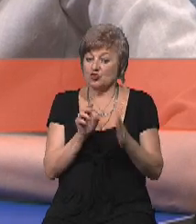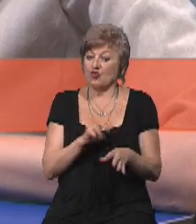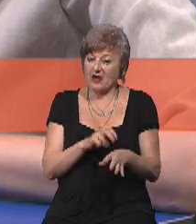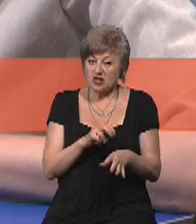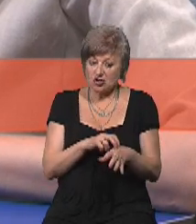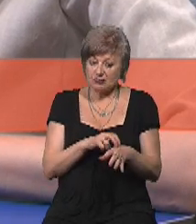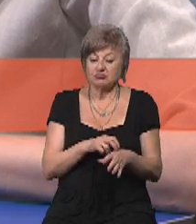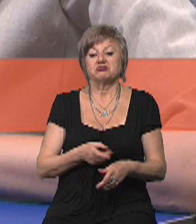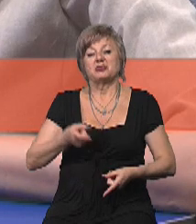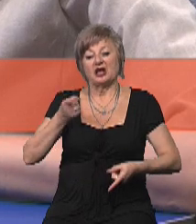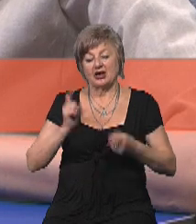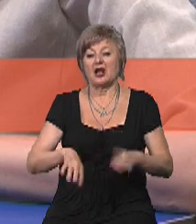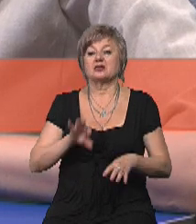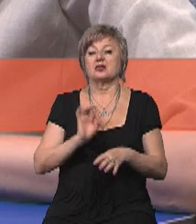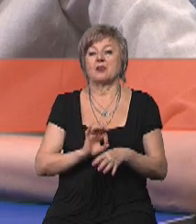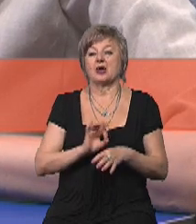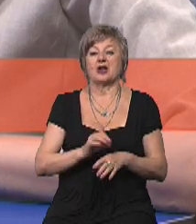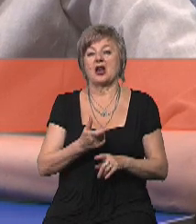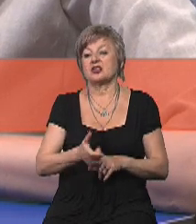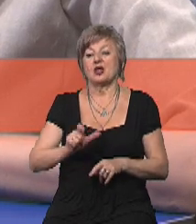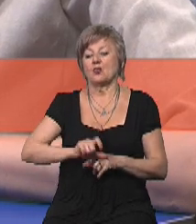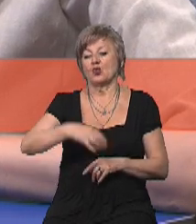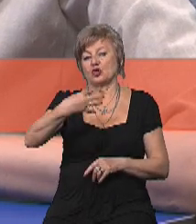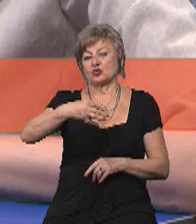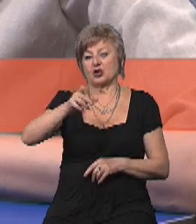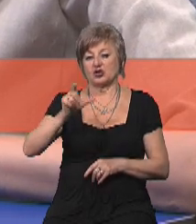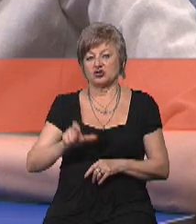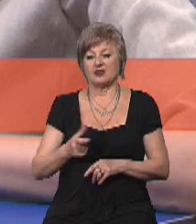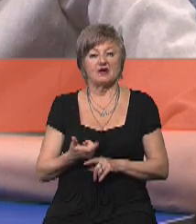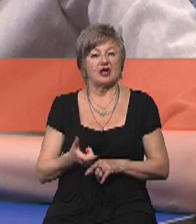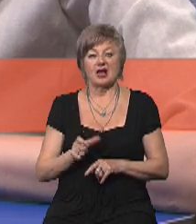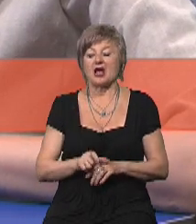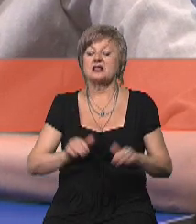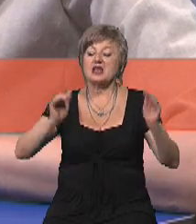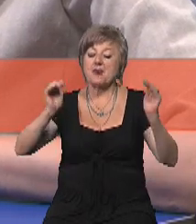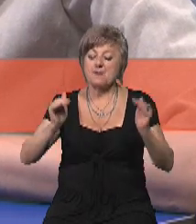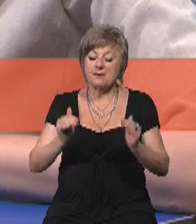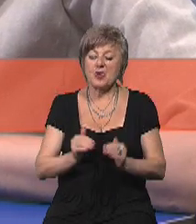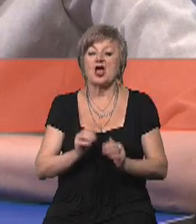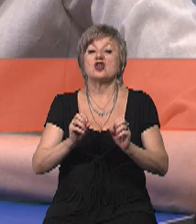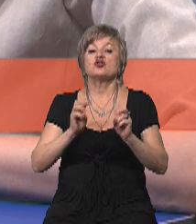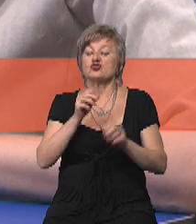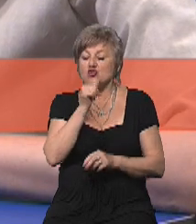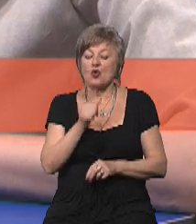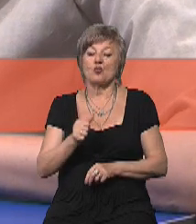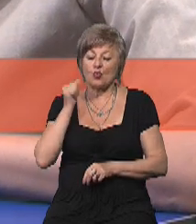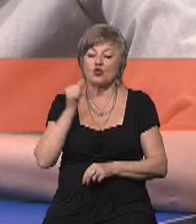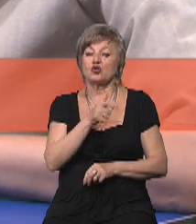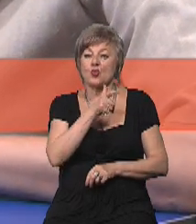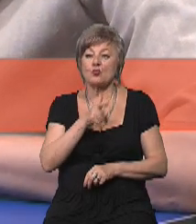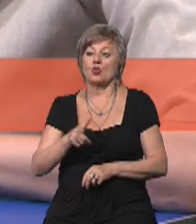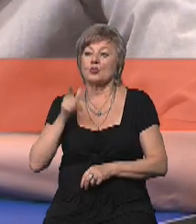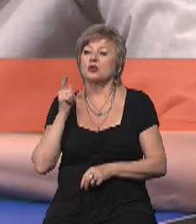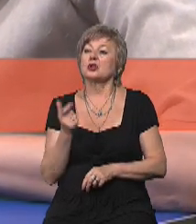врачам, реально заболевших было не больше 40 человек. Это в значительной степени меньше, чем год назад, чем два года назад, чем